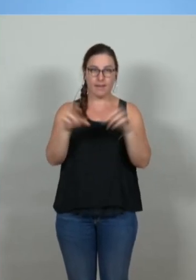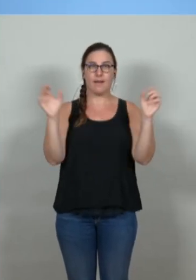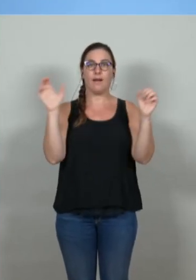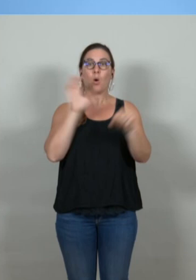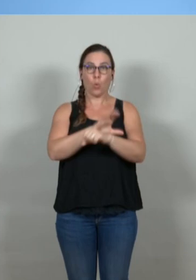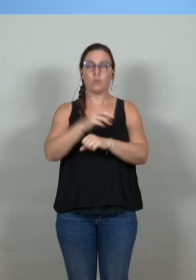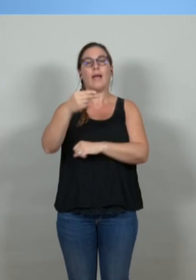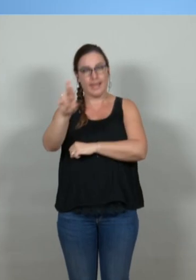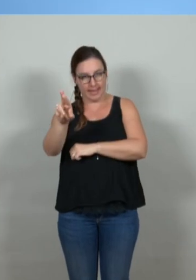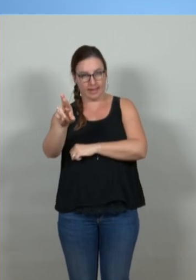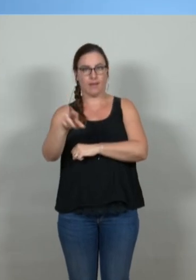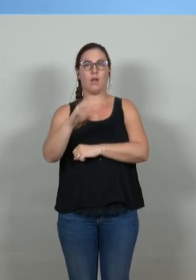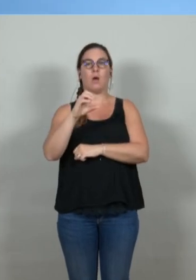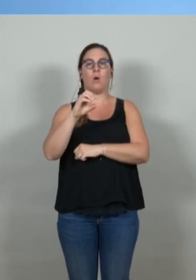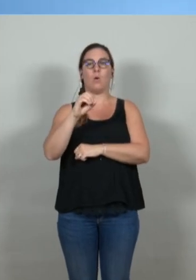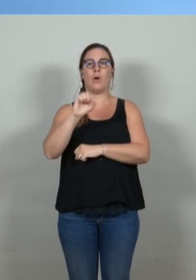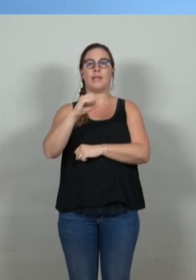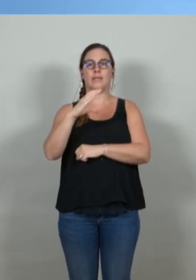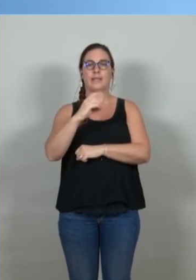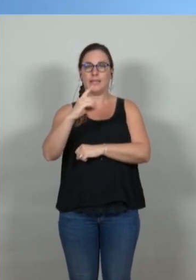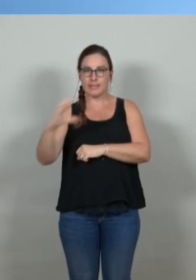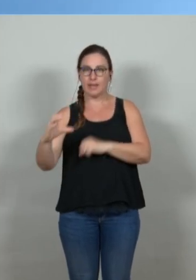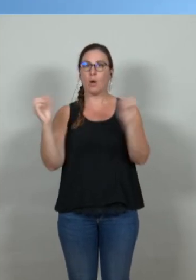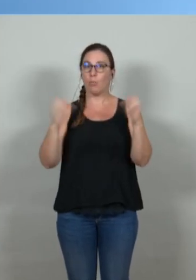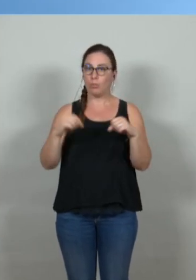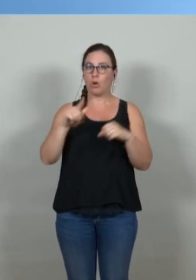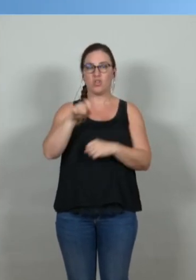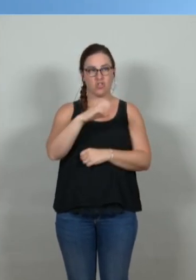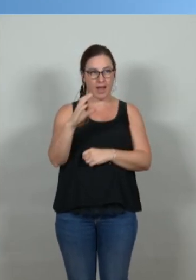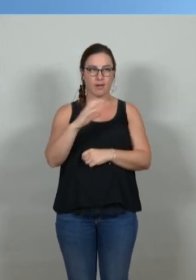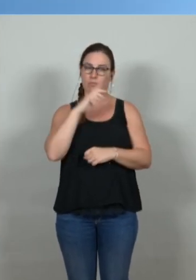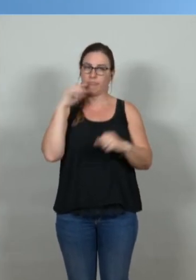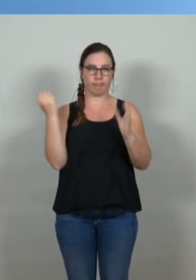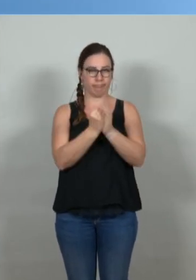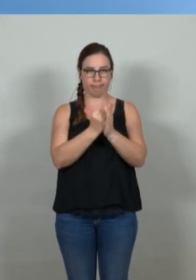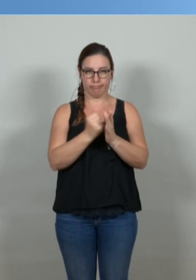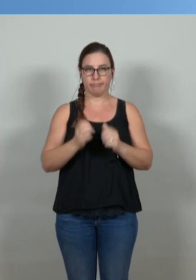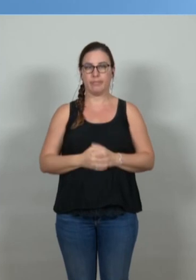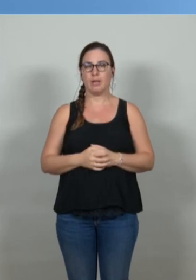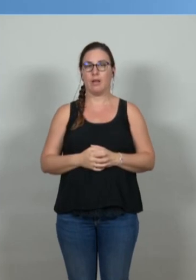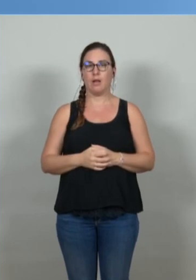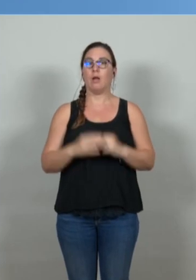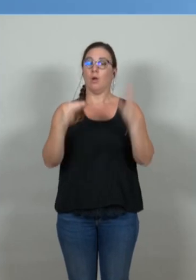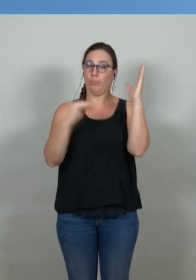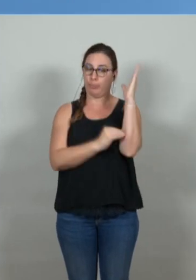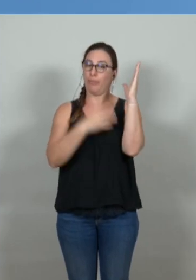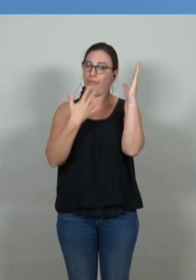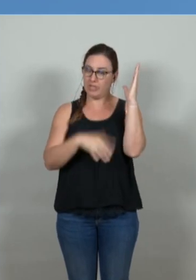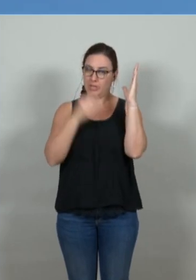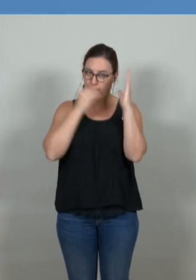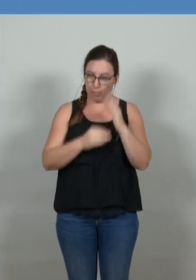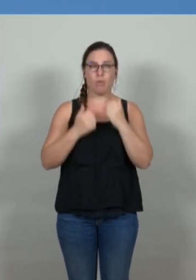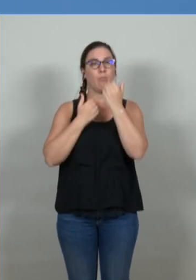contre NR oscdc qui votent pour GECK donc amendement est adopté le vœu ainsi modifier